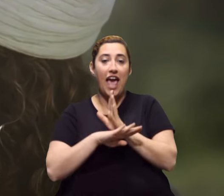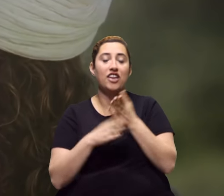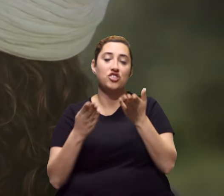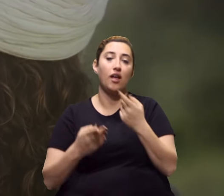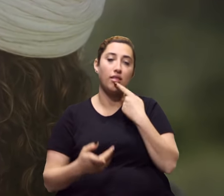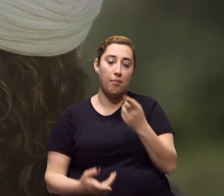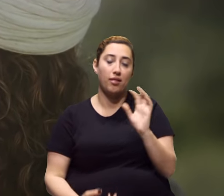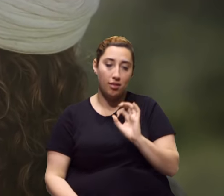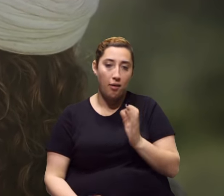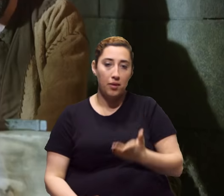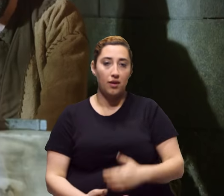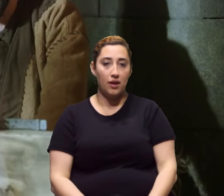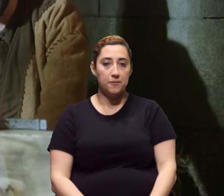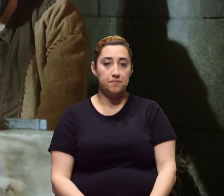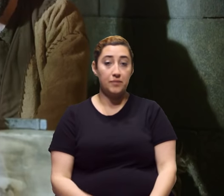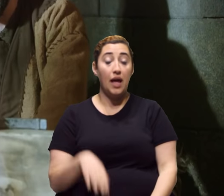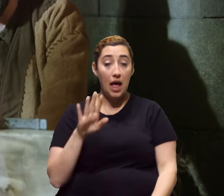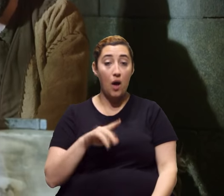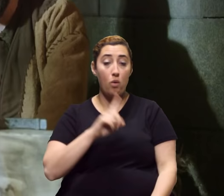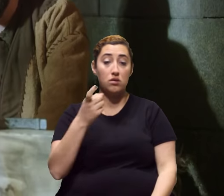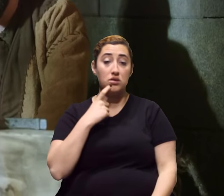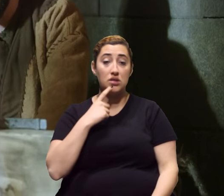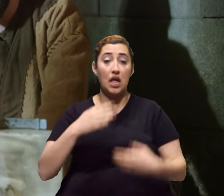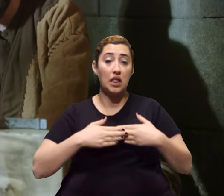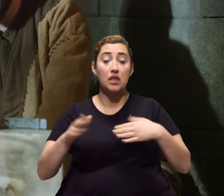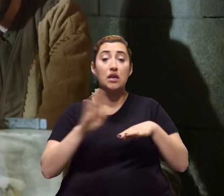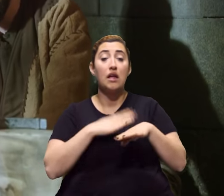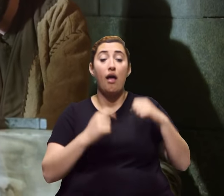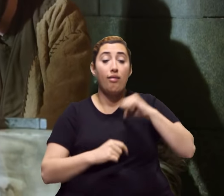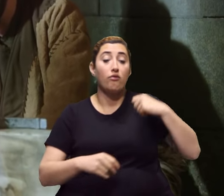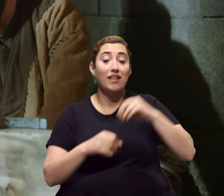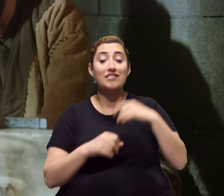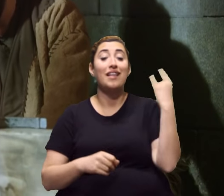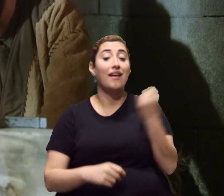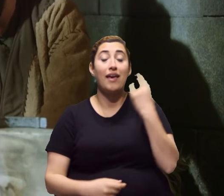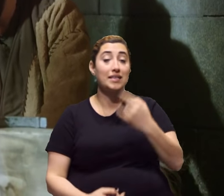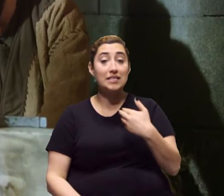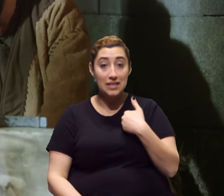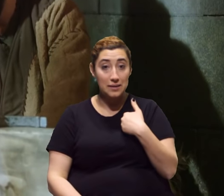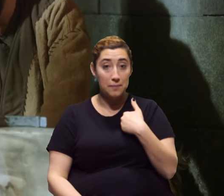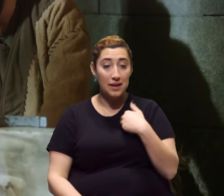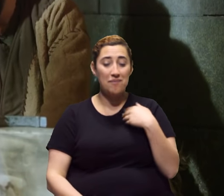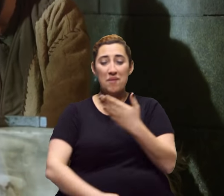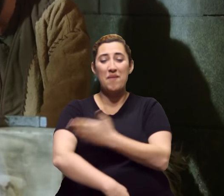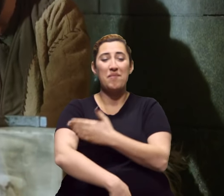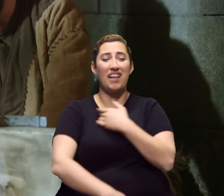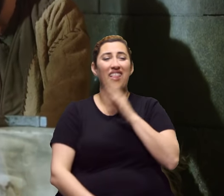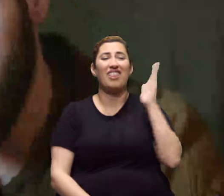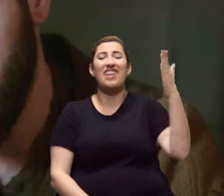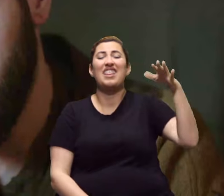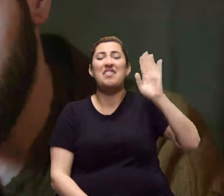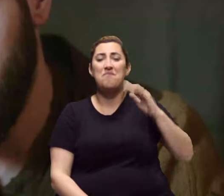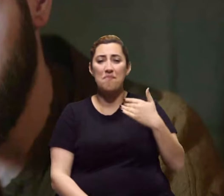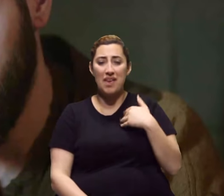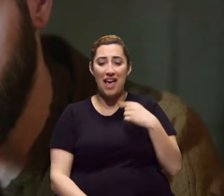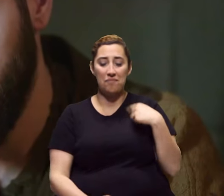idi elbet. İşte 10 senedir neden Anadolu'da gezip durduğumun, memleketine dönmeyen